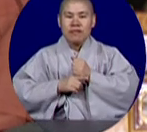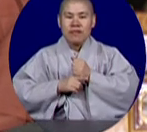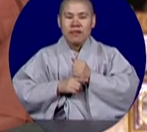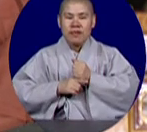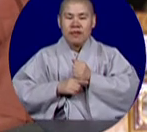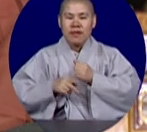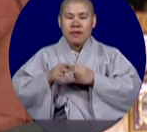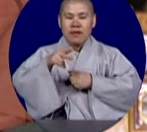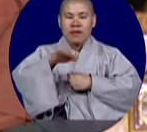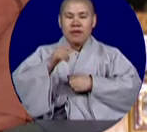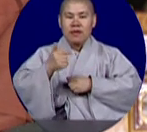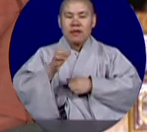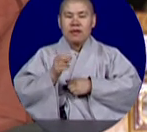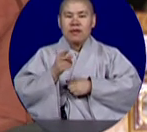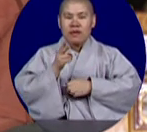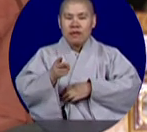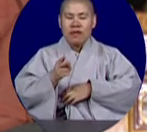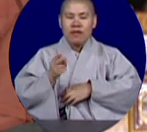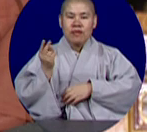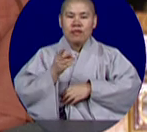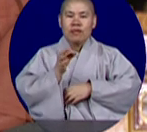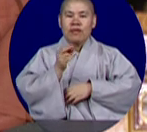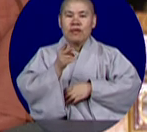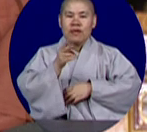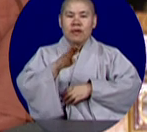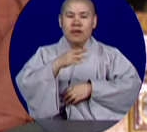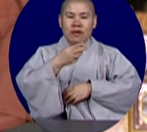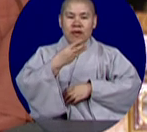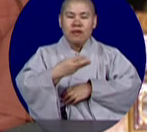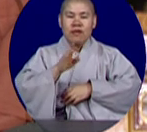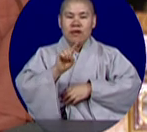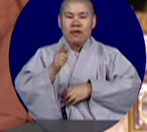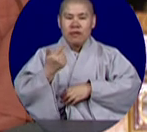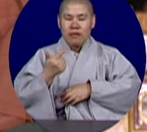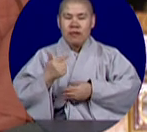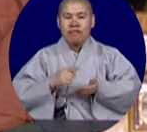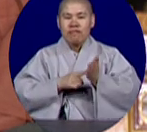그걸 진여라고 하고 그걸 열반이라고 합니다.